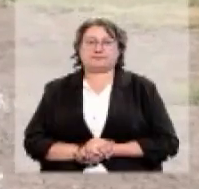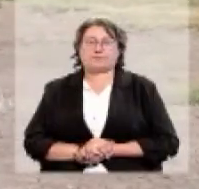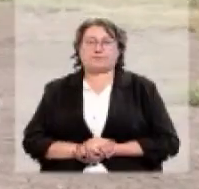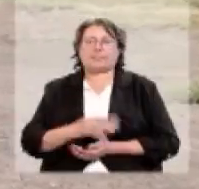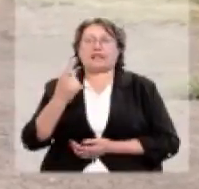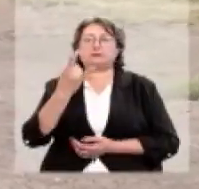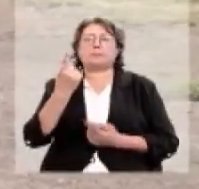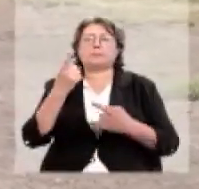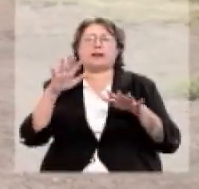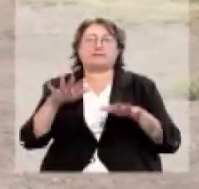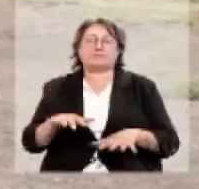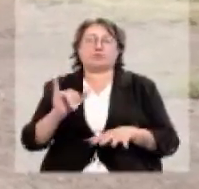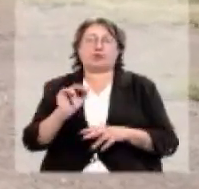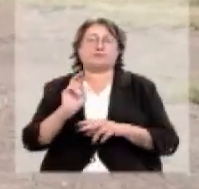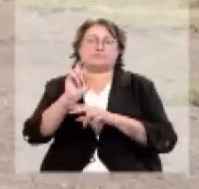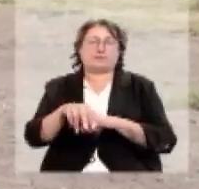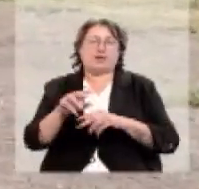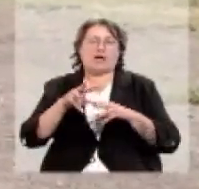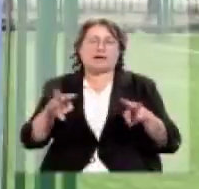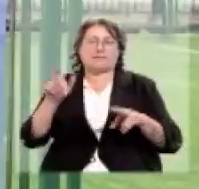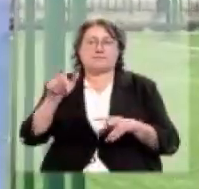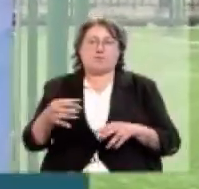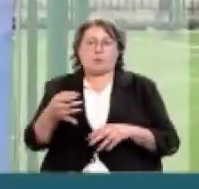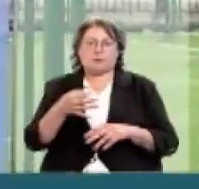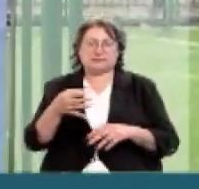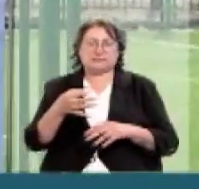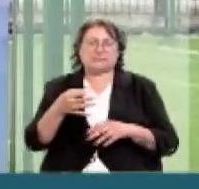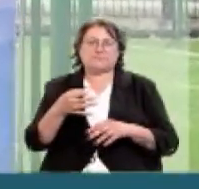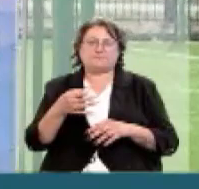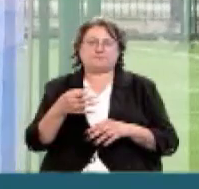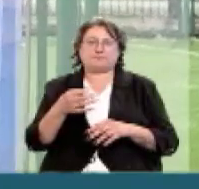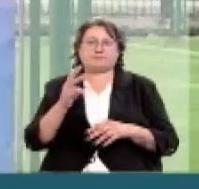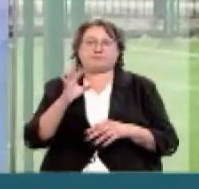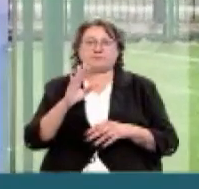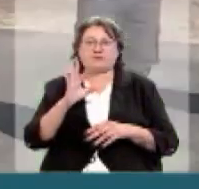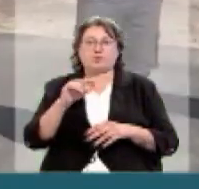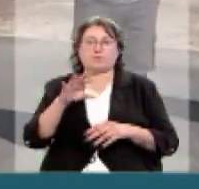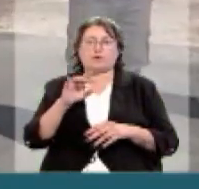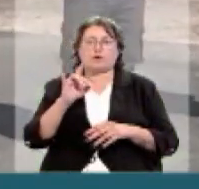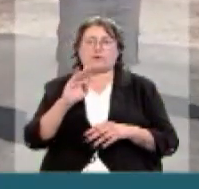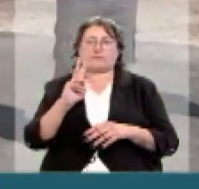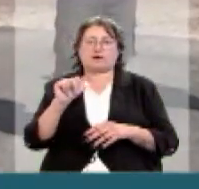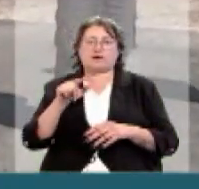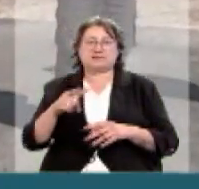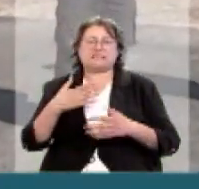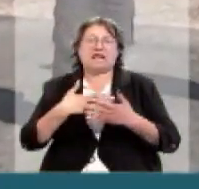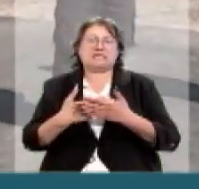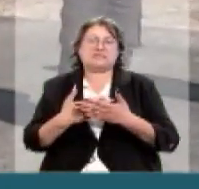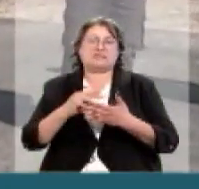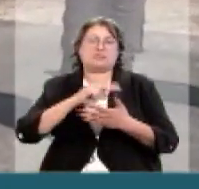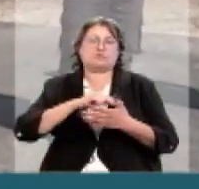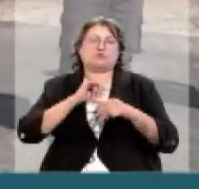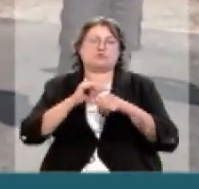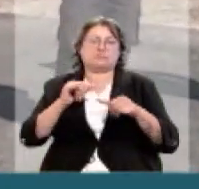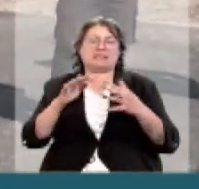Облыс әкімі атбасын тіреген алғашқы нысанның бірі Новопокровка ауылы. Мұнда шаруа қожалықтарының жұмысы жанданып келеді. Мемлекет тарапынан жасалып жатқан